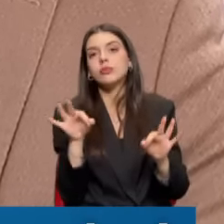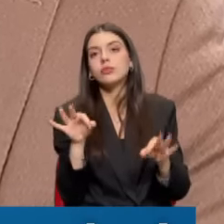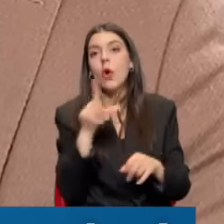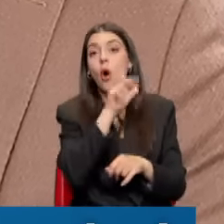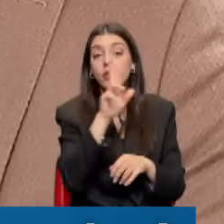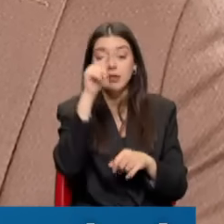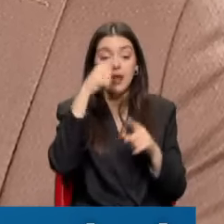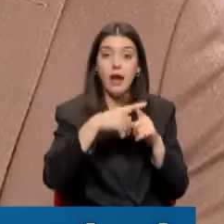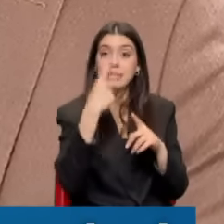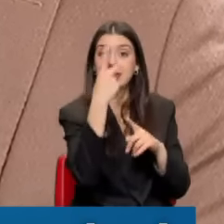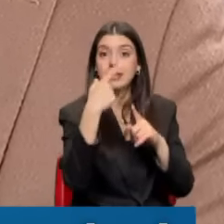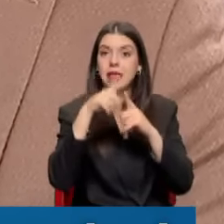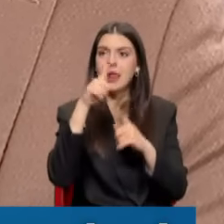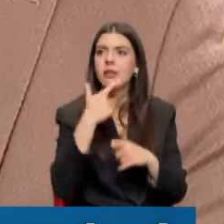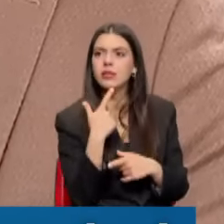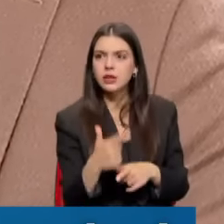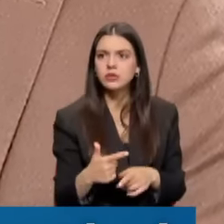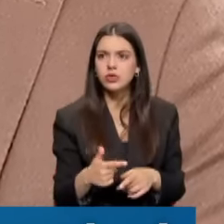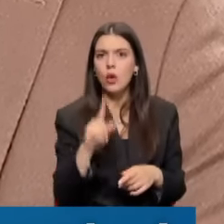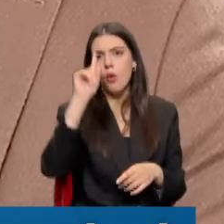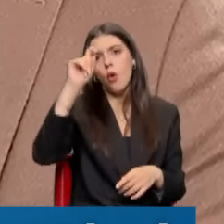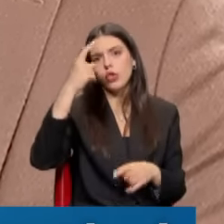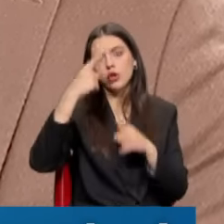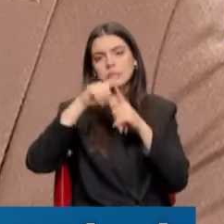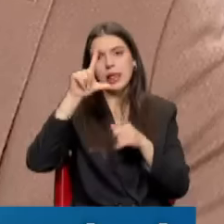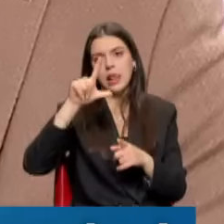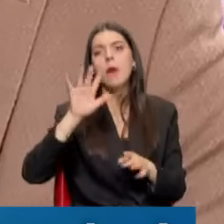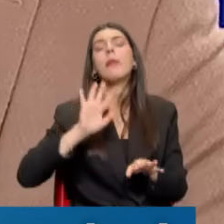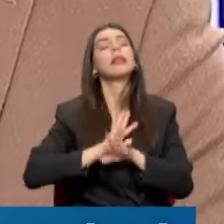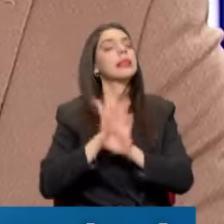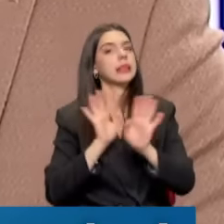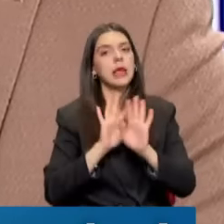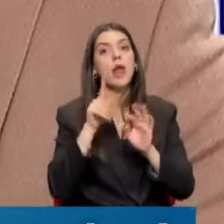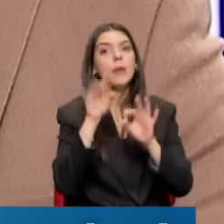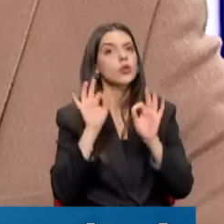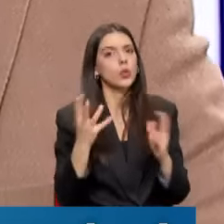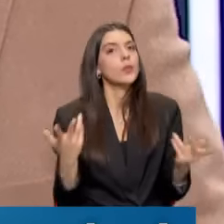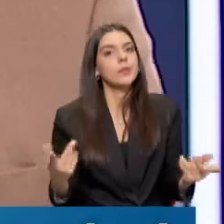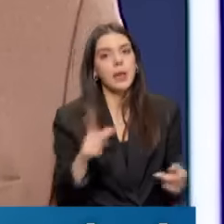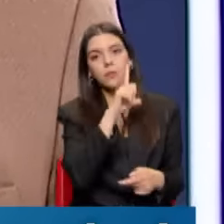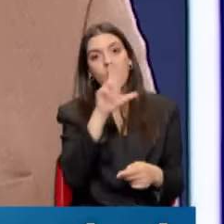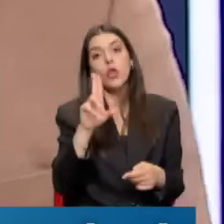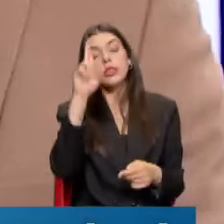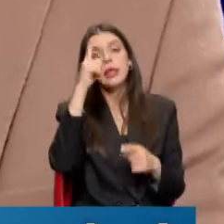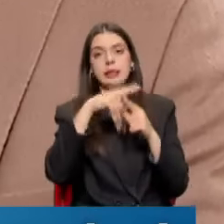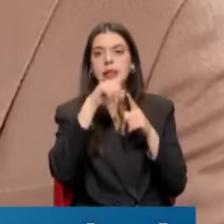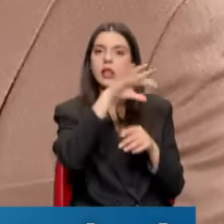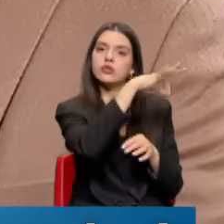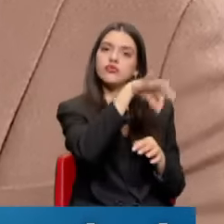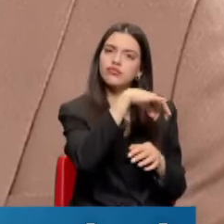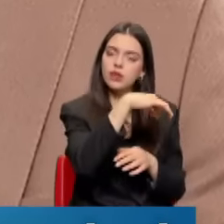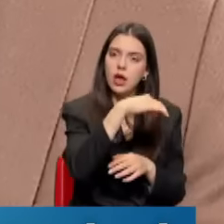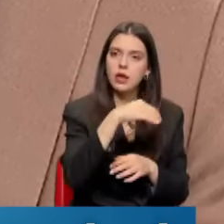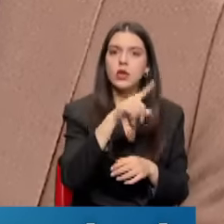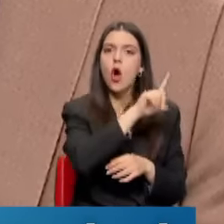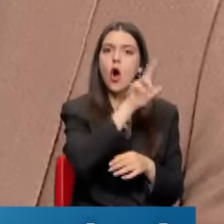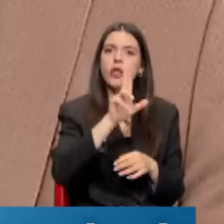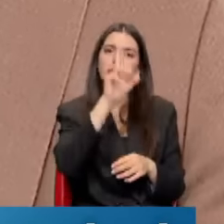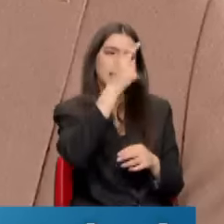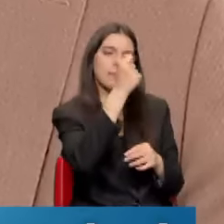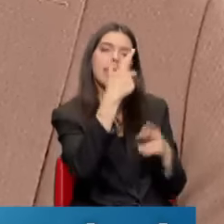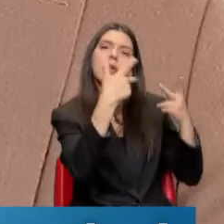ı 2 lira deyince Hani şey oluyor 19 lira gibi anlaşılıyor Halbuki Vaziyet şu 17 lira çay o 17 liradan belli bir kesinti